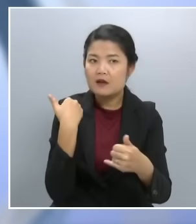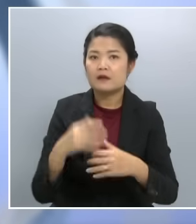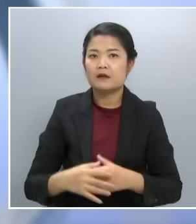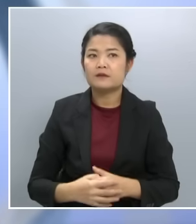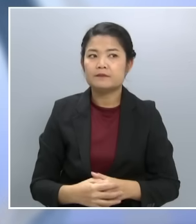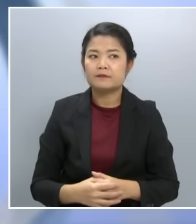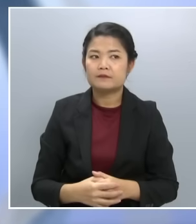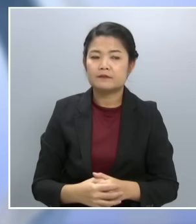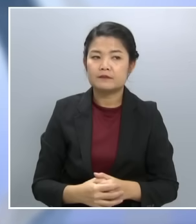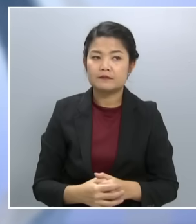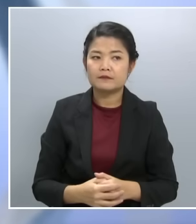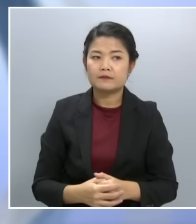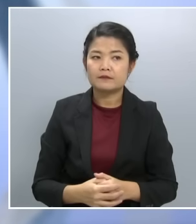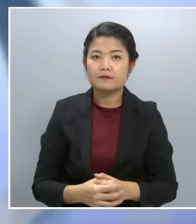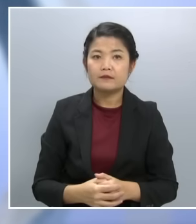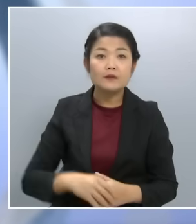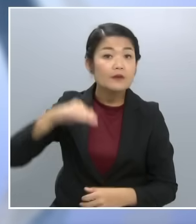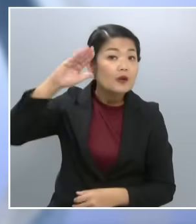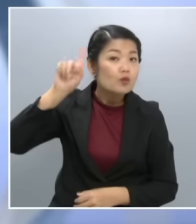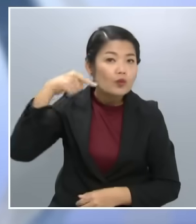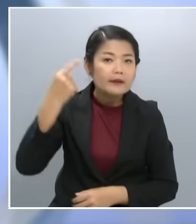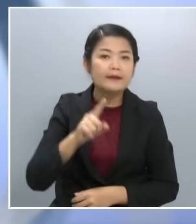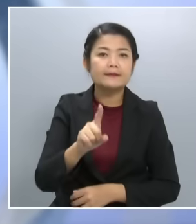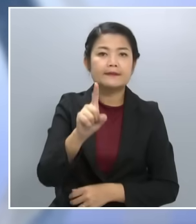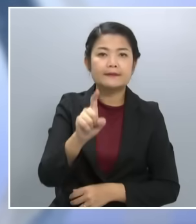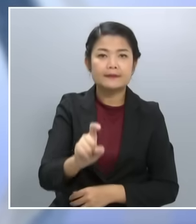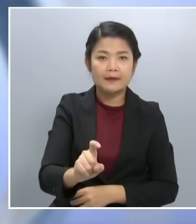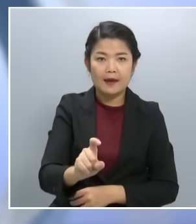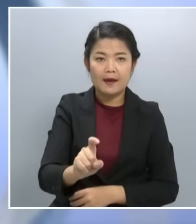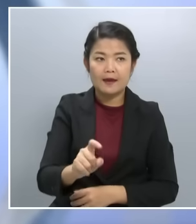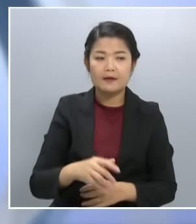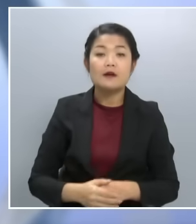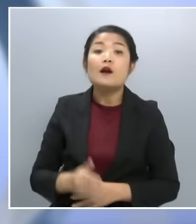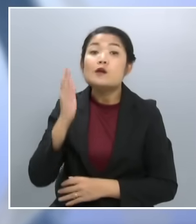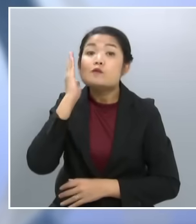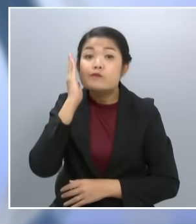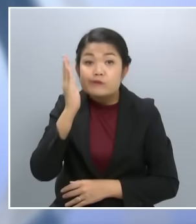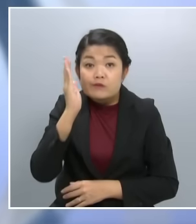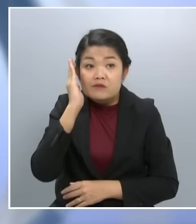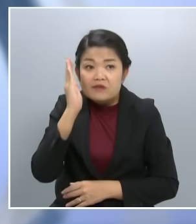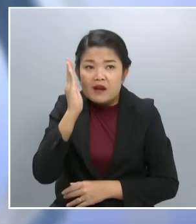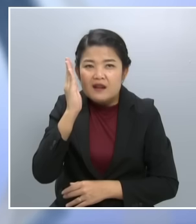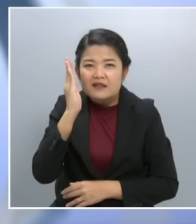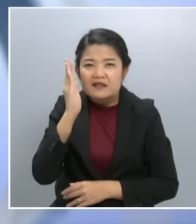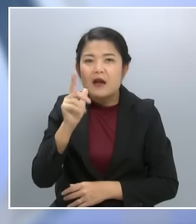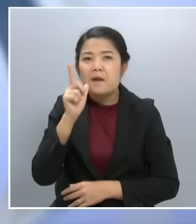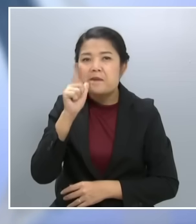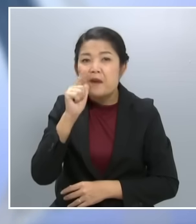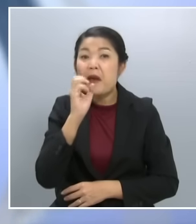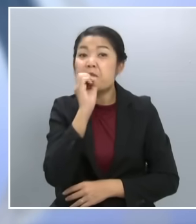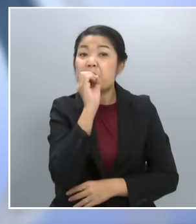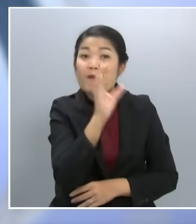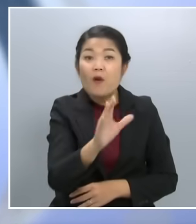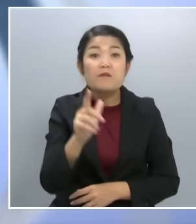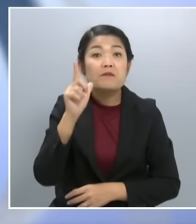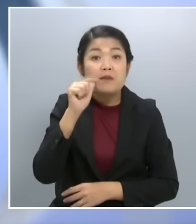ครับแล้วปรากฏว่าพี่สาวเธอเสียชีวิตฮะค่ะส่วนฝ่ายชายเนี่ยเหมือนแม่เนี่ยแจ้งมาบอกว่าฝ่าย